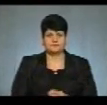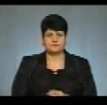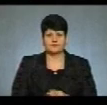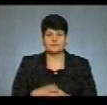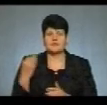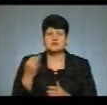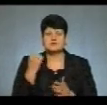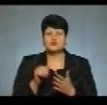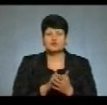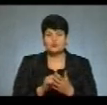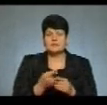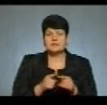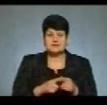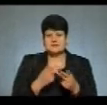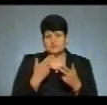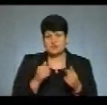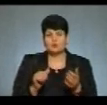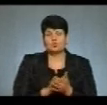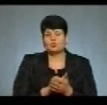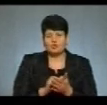Найцікавіші документи – це, звичайно, документи,